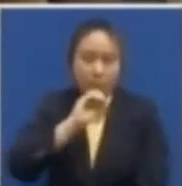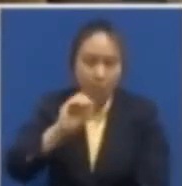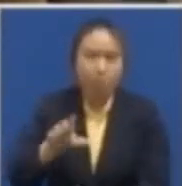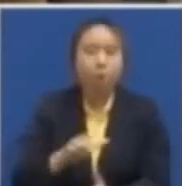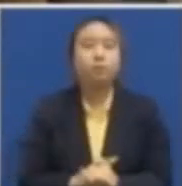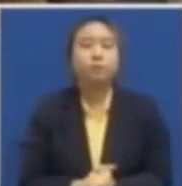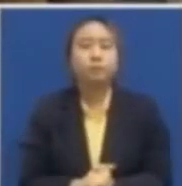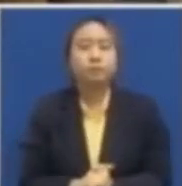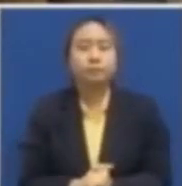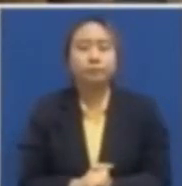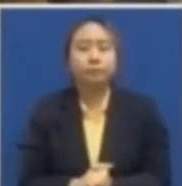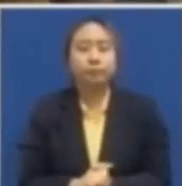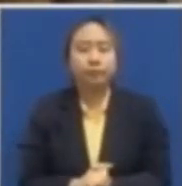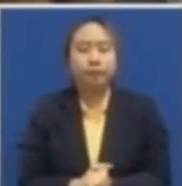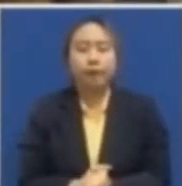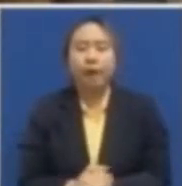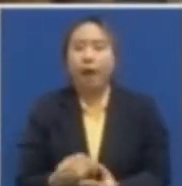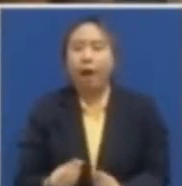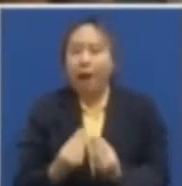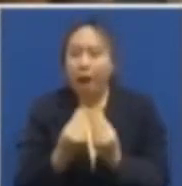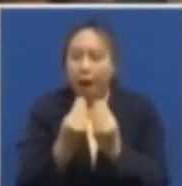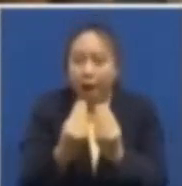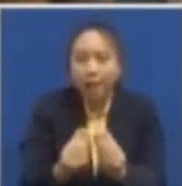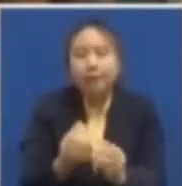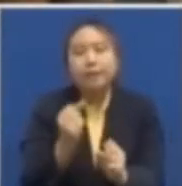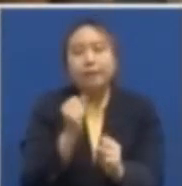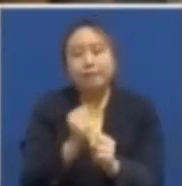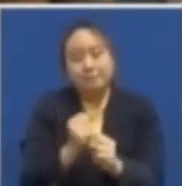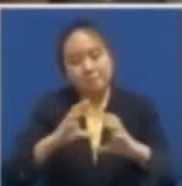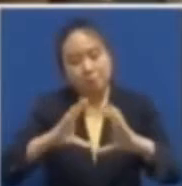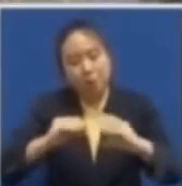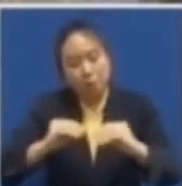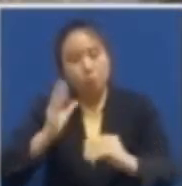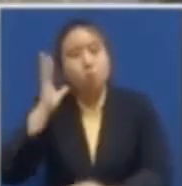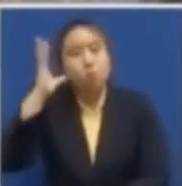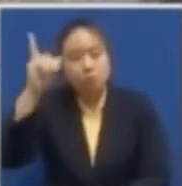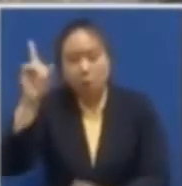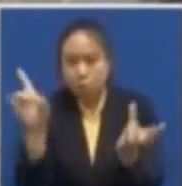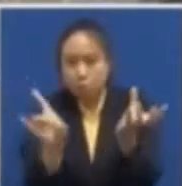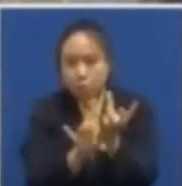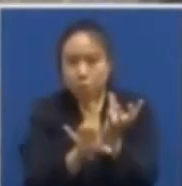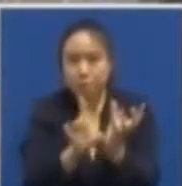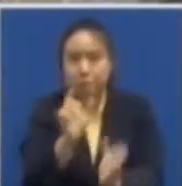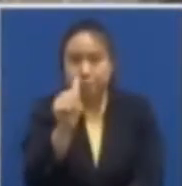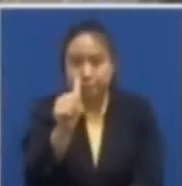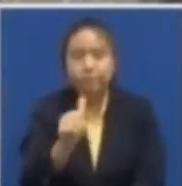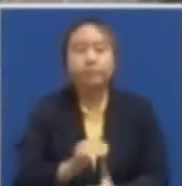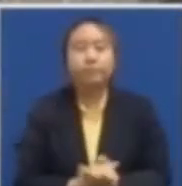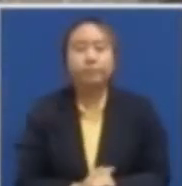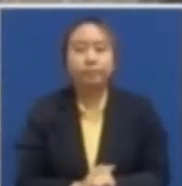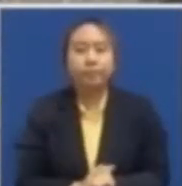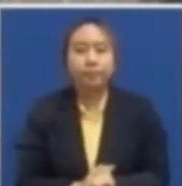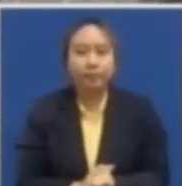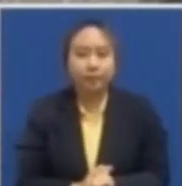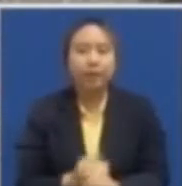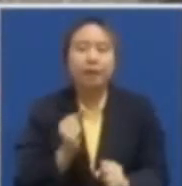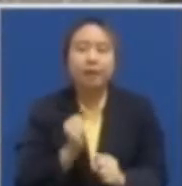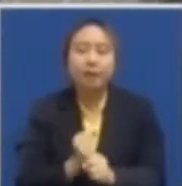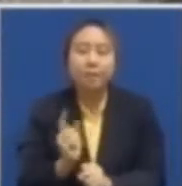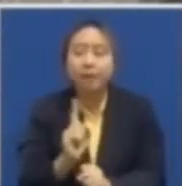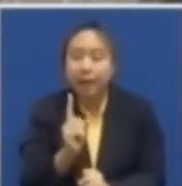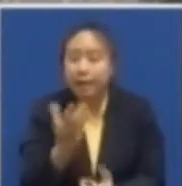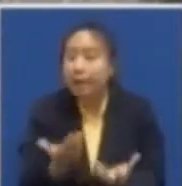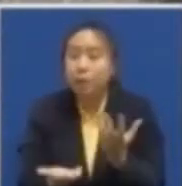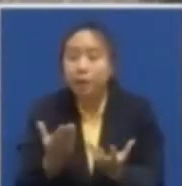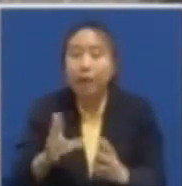เพื่อให้เกิดประสิทธิภาพในการประชุมในวันพรุ่งนี้ซึ่งจะดำเนินการอย่างไรก็แล้วแต่ม